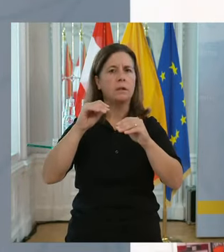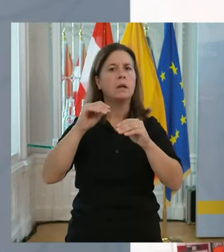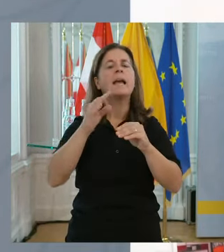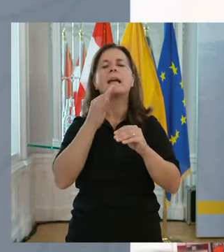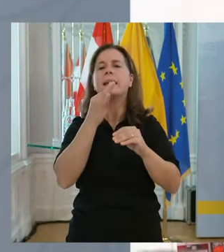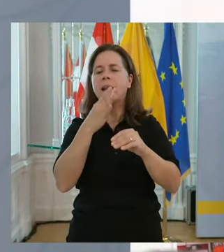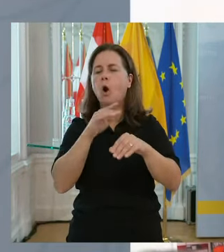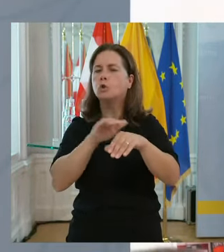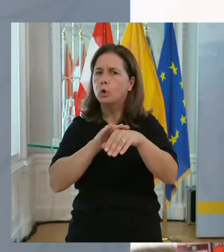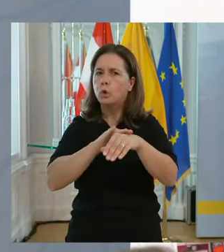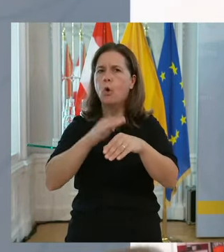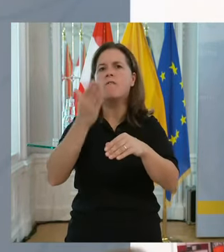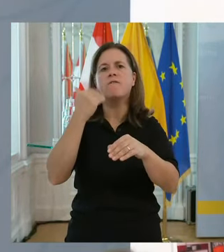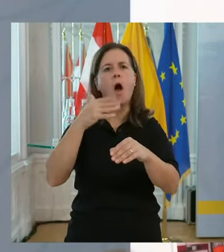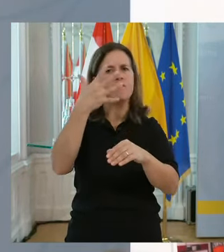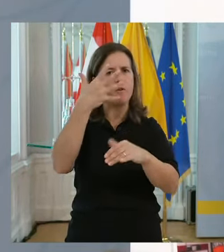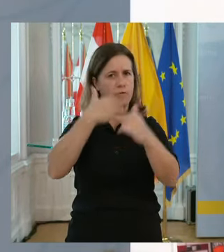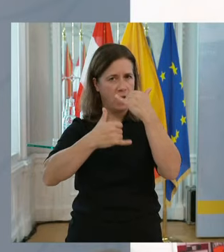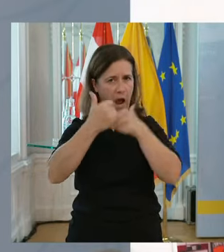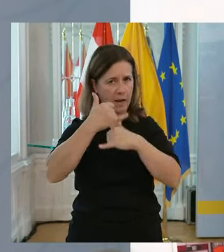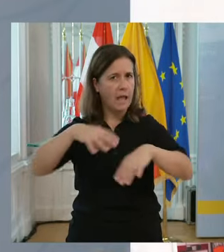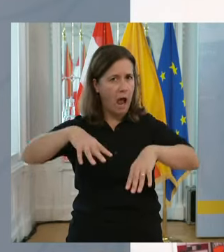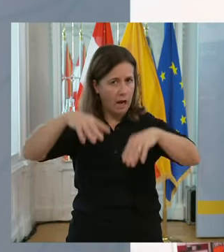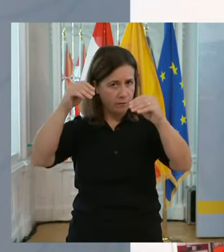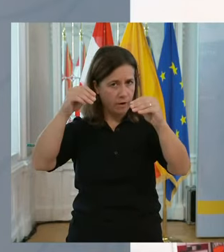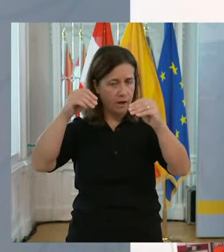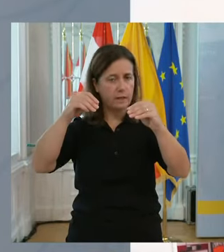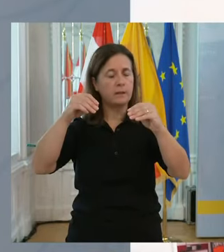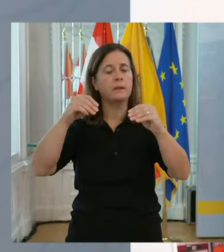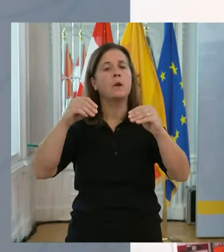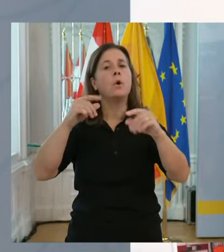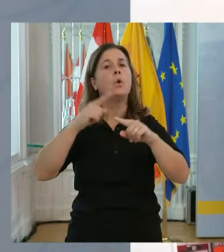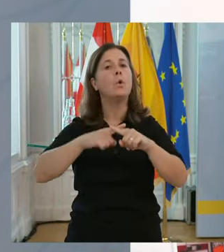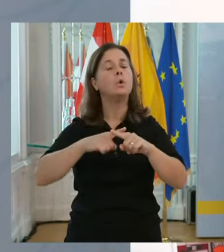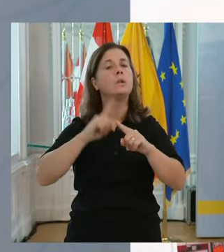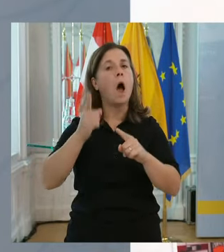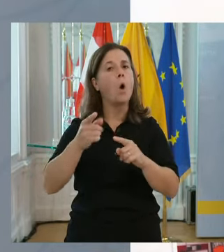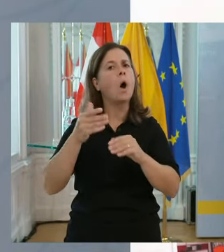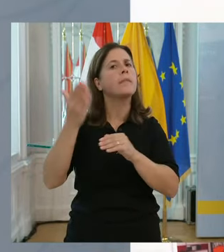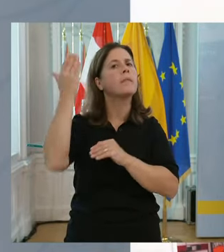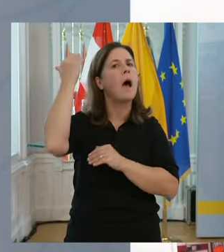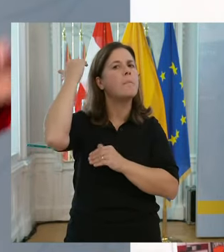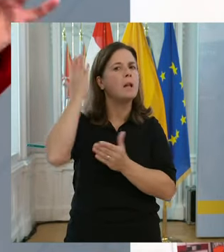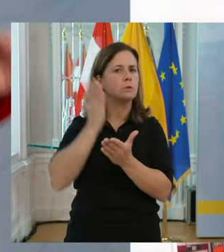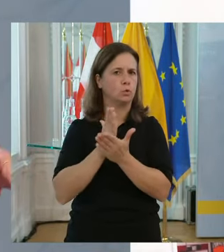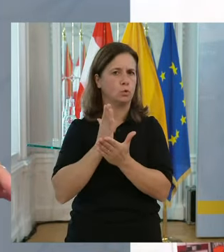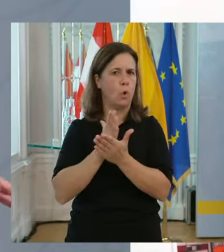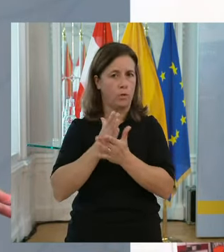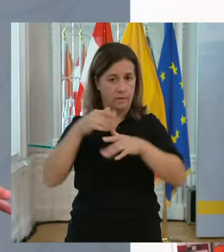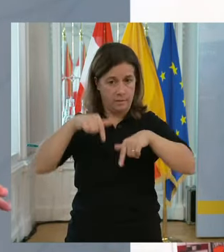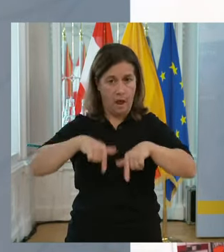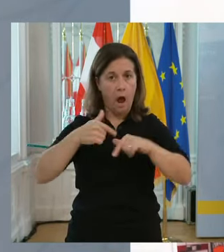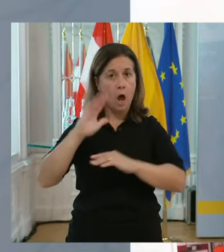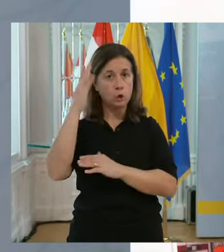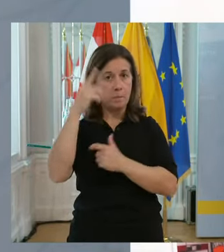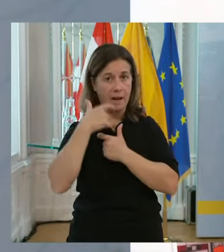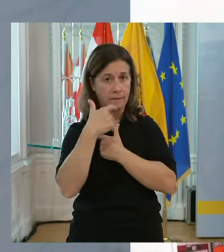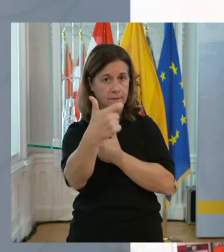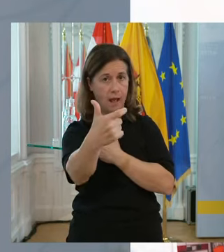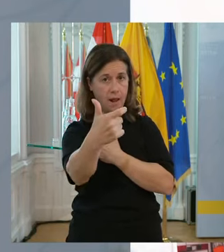Jahren, Entschuldigung, genau vor 5 Jahren haben wir begonnen und wir haben uns auch damals schon hier im